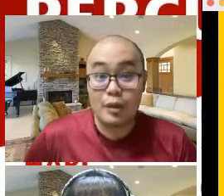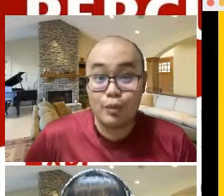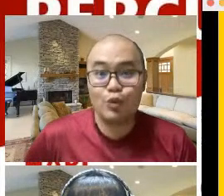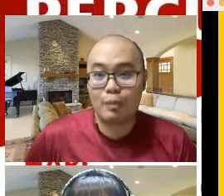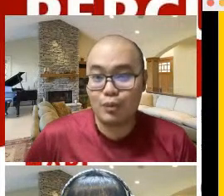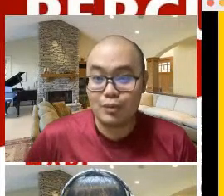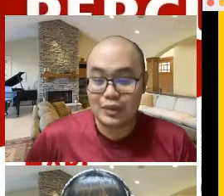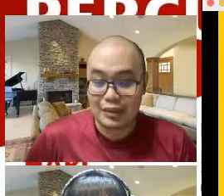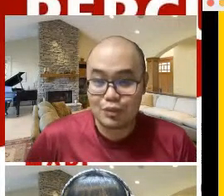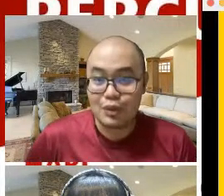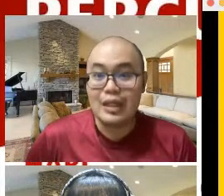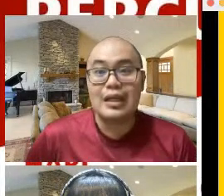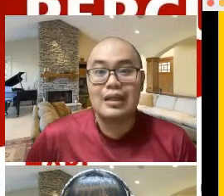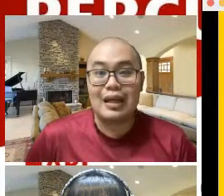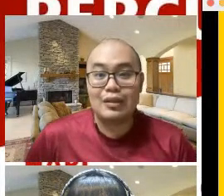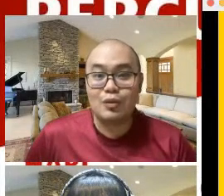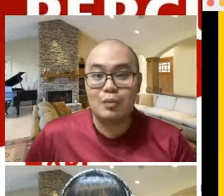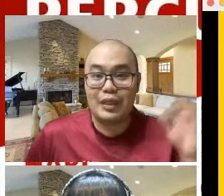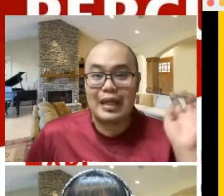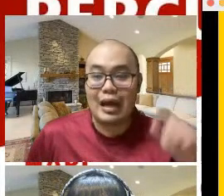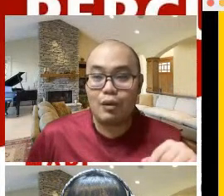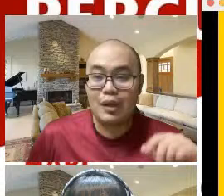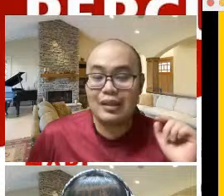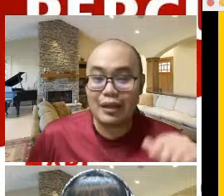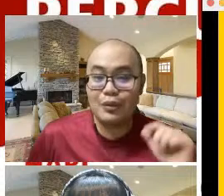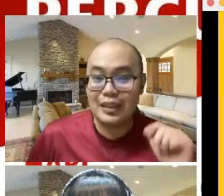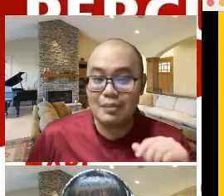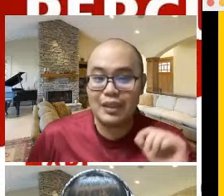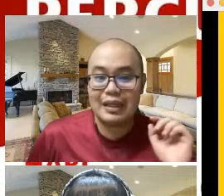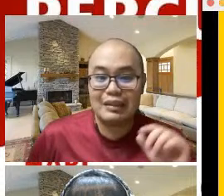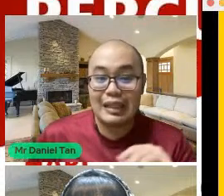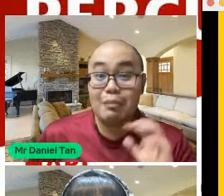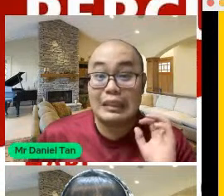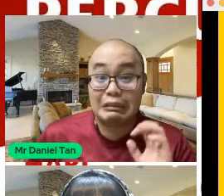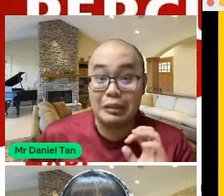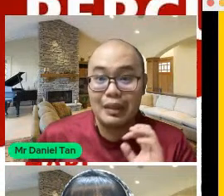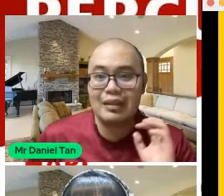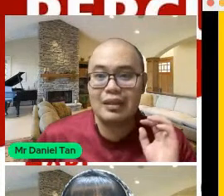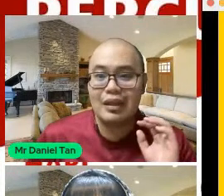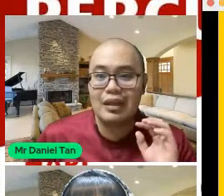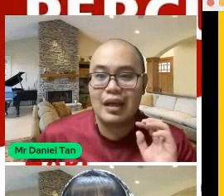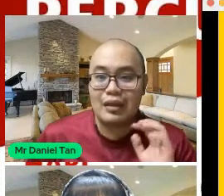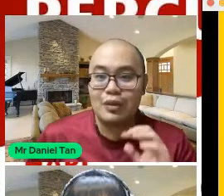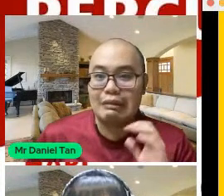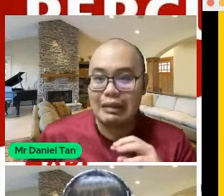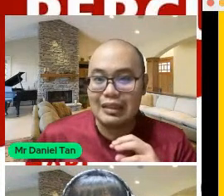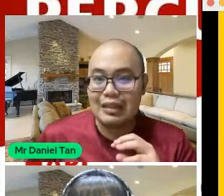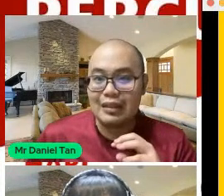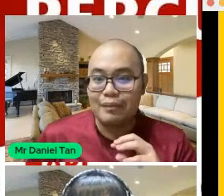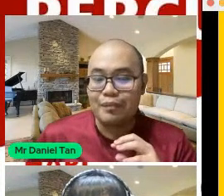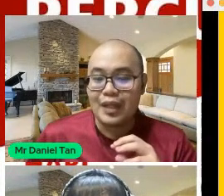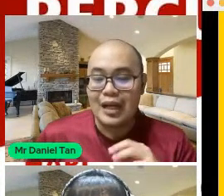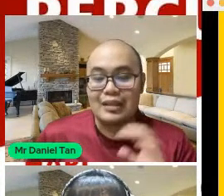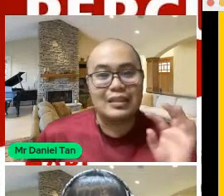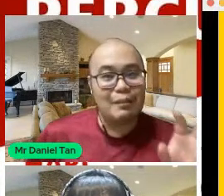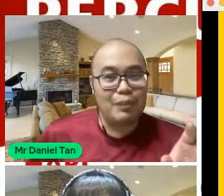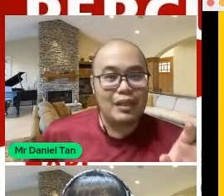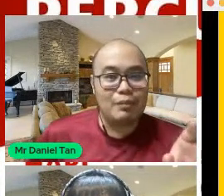dunia 2021 yaitu pada awal tahun ini beliau telah menerima Anugerah